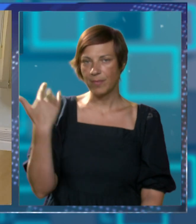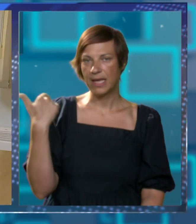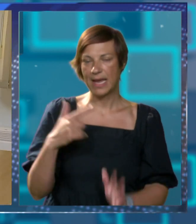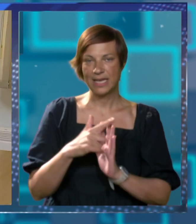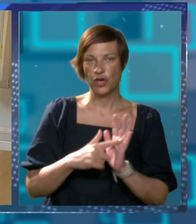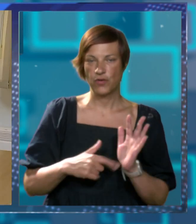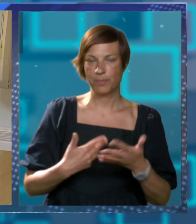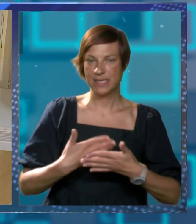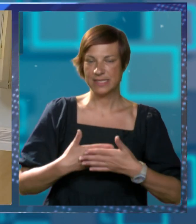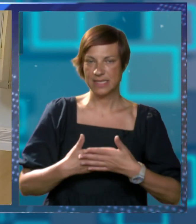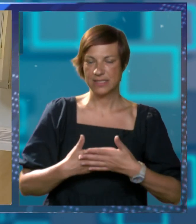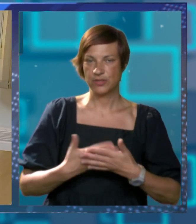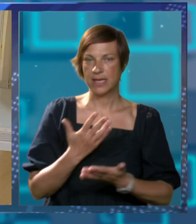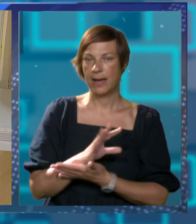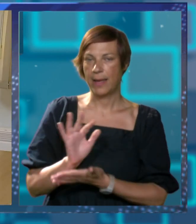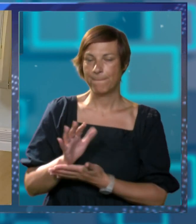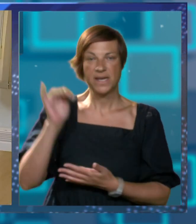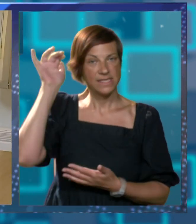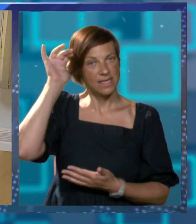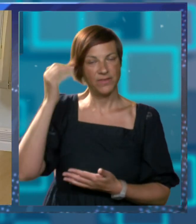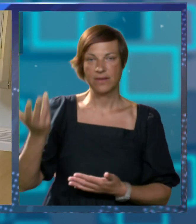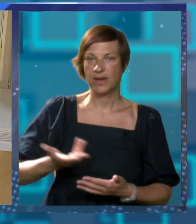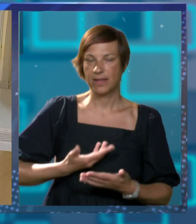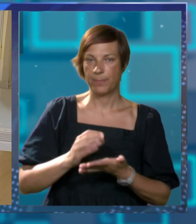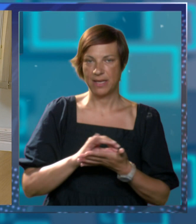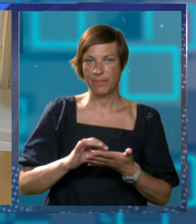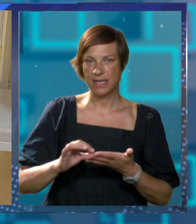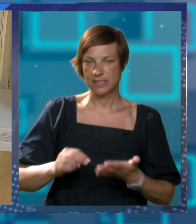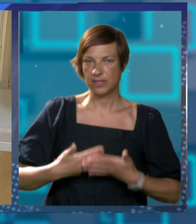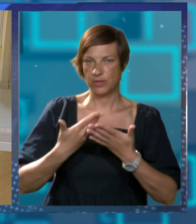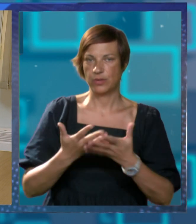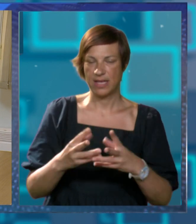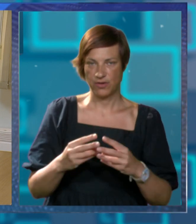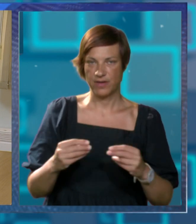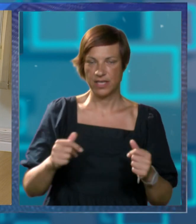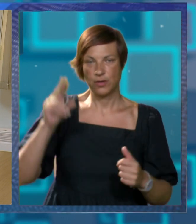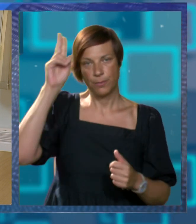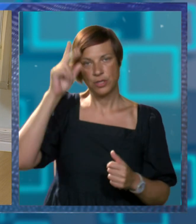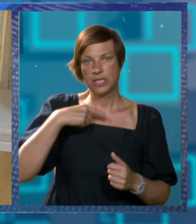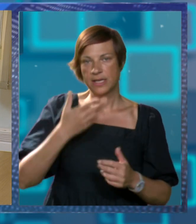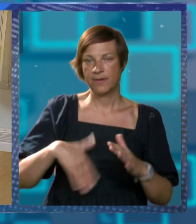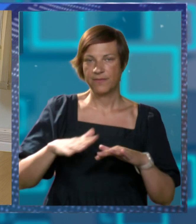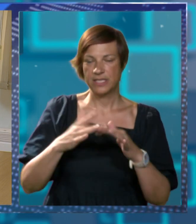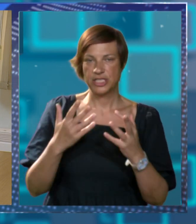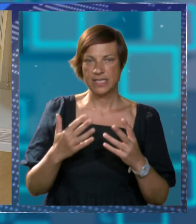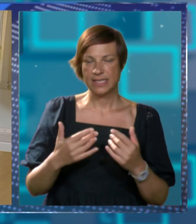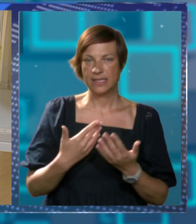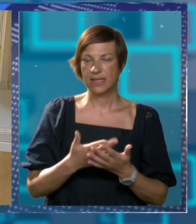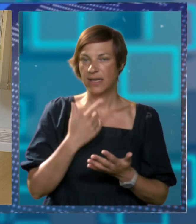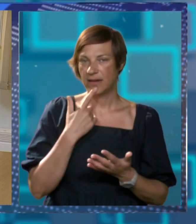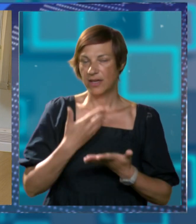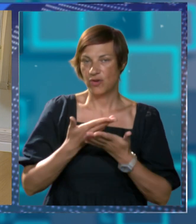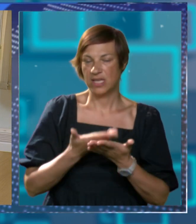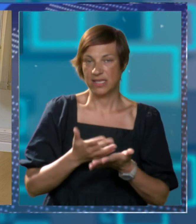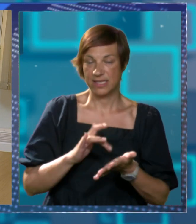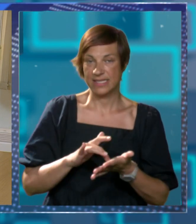Ranije ovog mjeseca susreli ste se sa predstavnicima vlade, primili ste ugovor o darovanju zemljišta. Možete li nam reći više detalja, koja